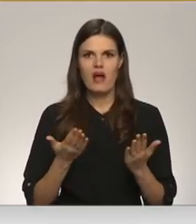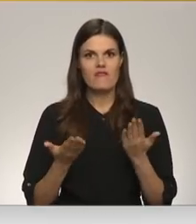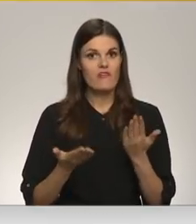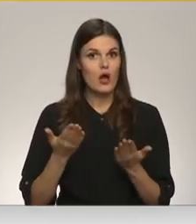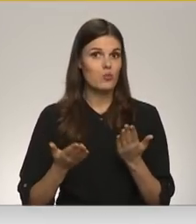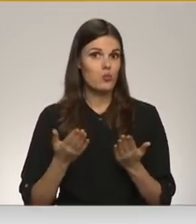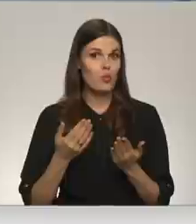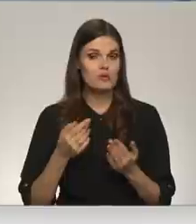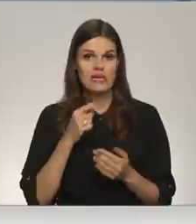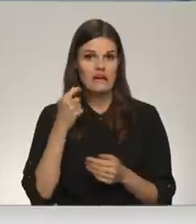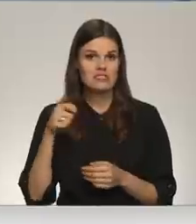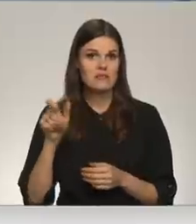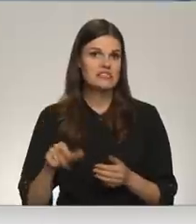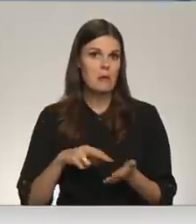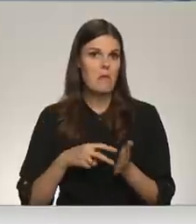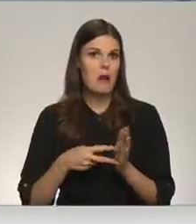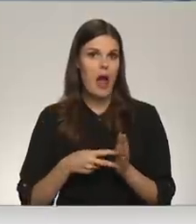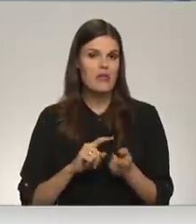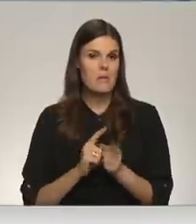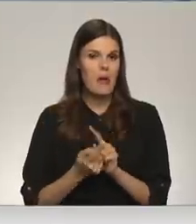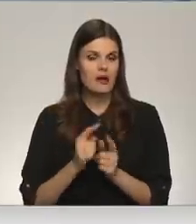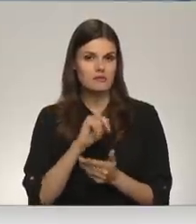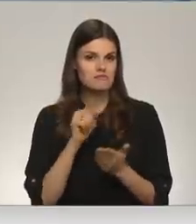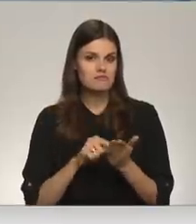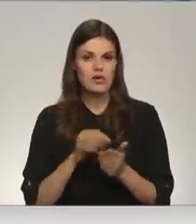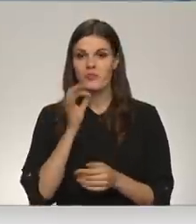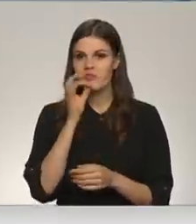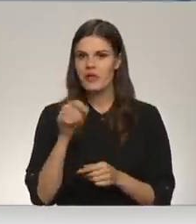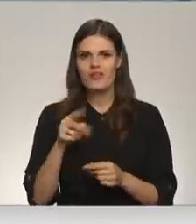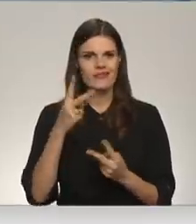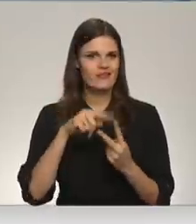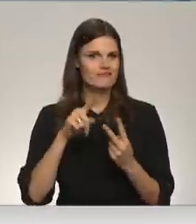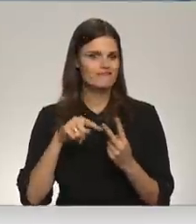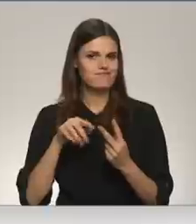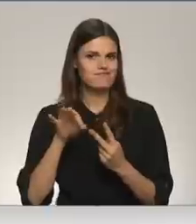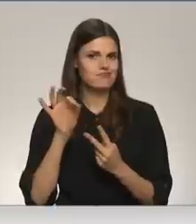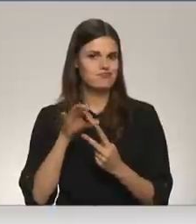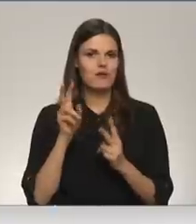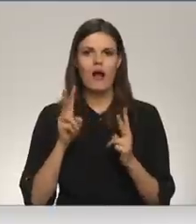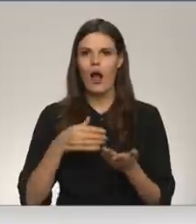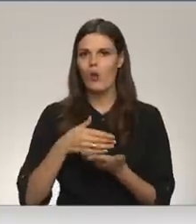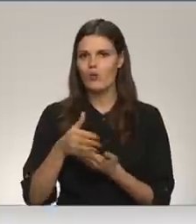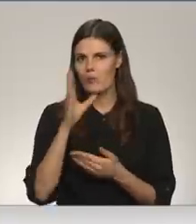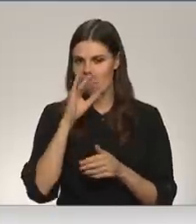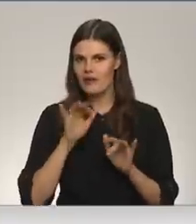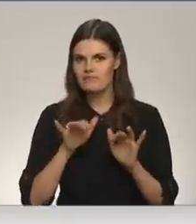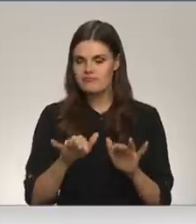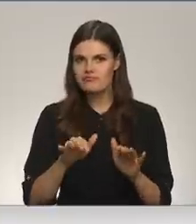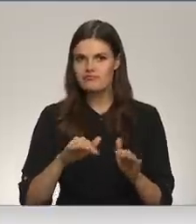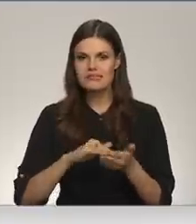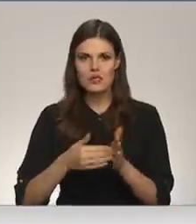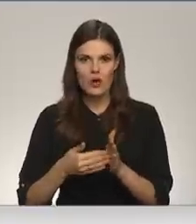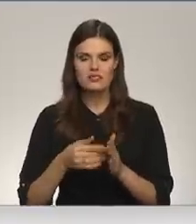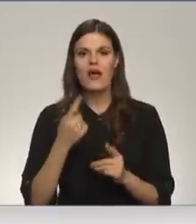mainījušies? Te ir divas opcijas, kādas turpmāk varētu attīstīties. Viens ir tieši tā